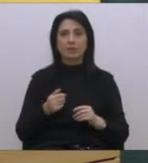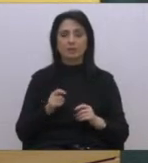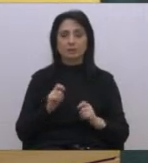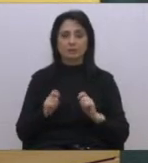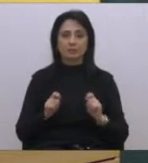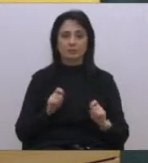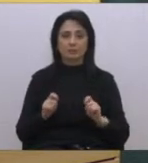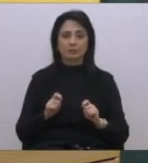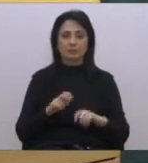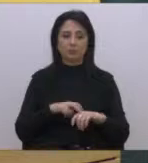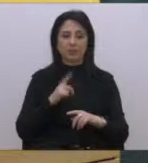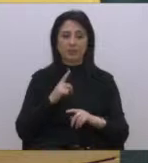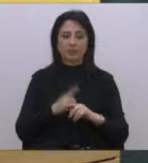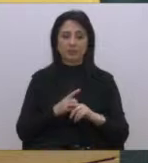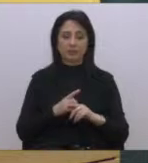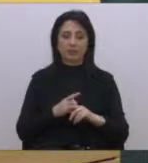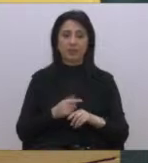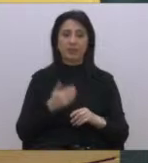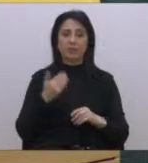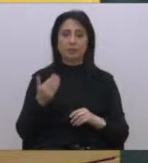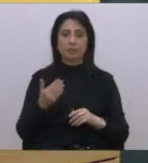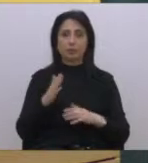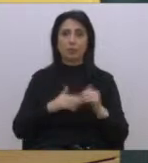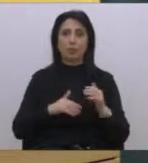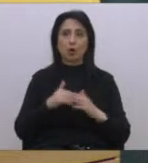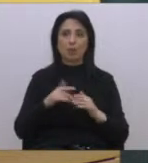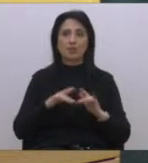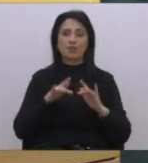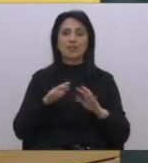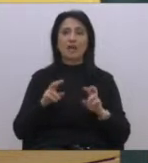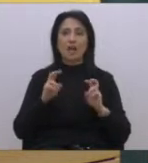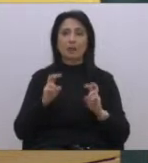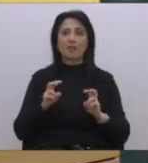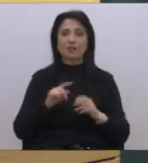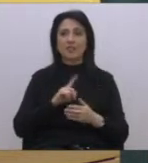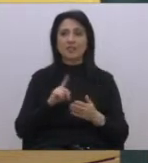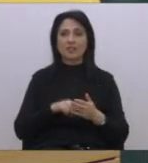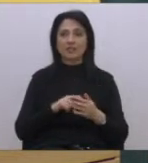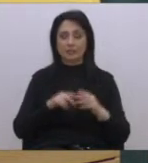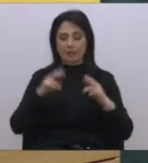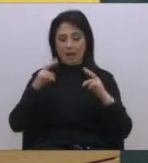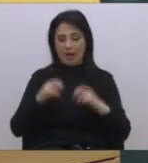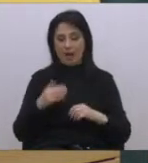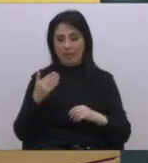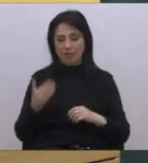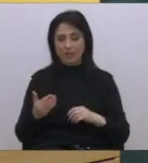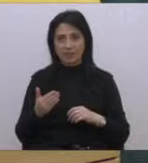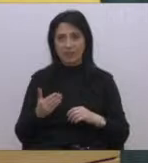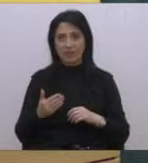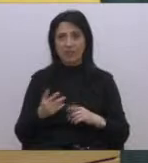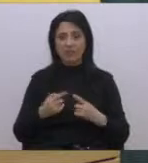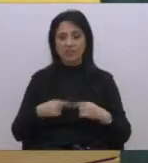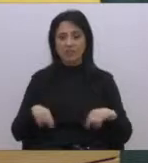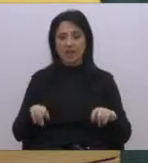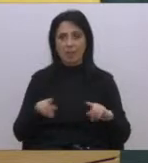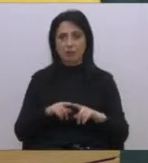აწესებს ექთნების და მიანი ექთნებისთვის პროფესიული საქმიანობის საკითხების განხილვისთვის